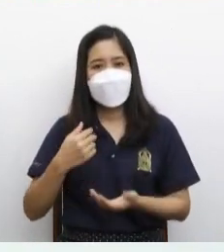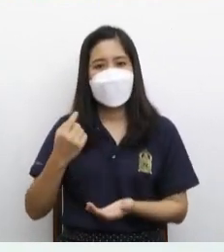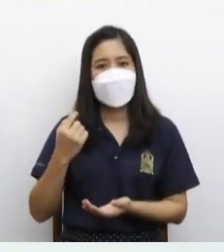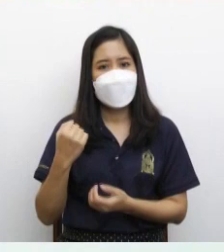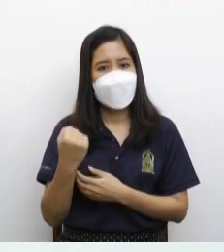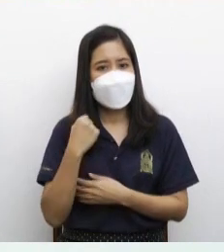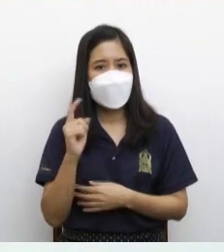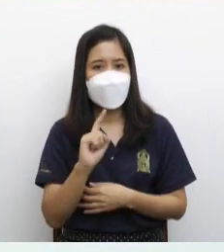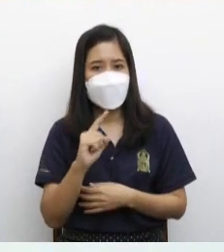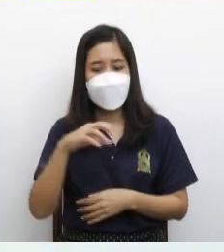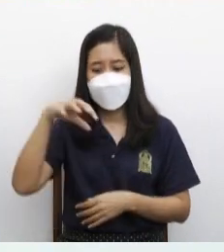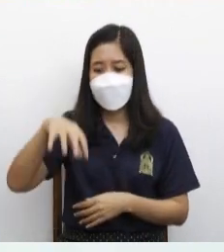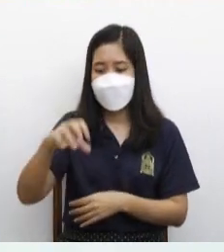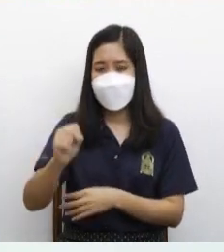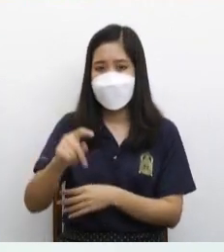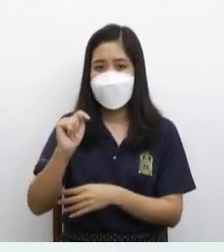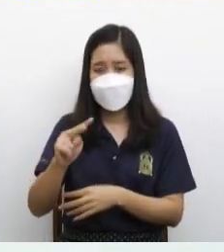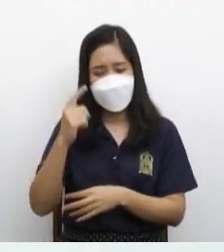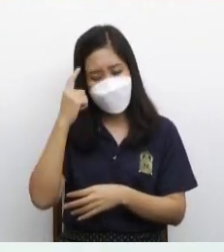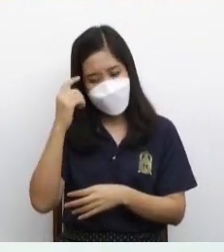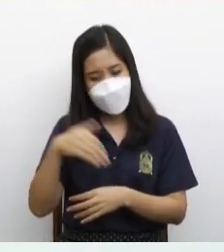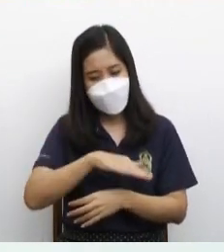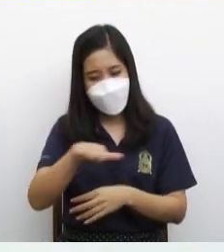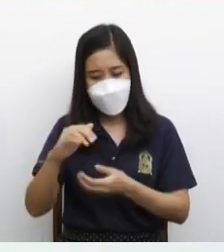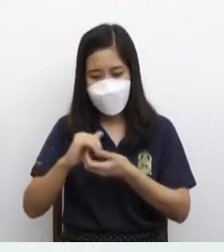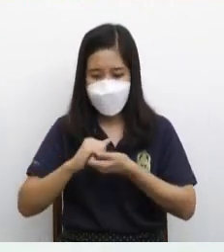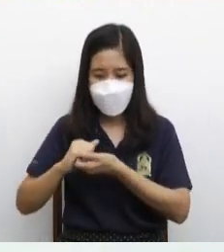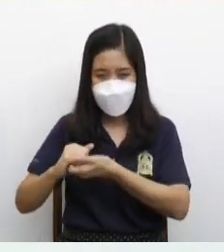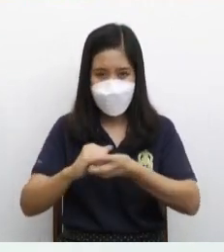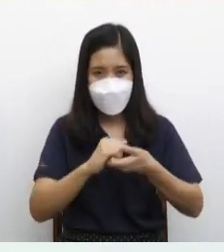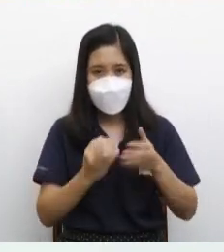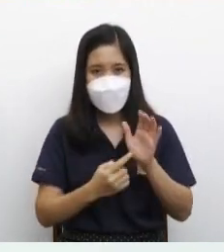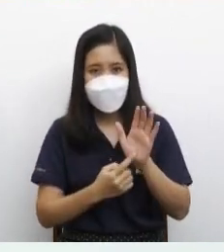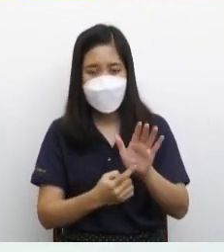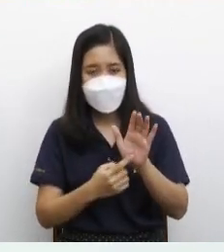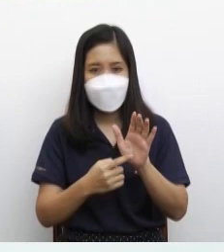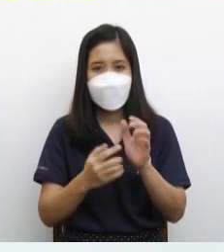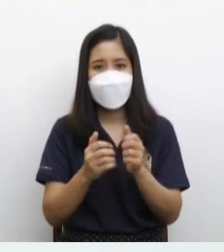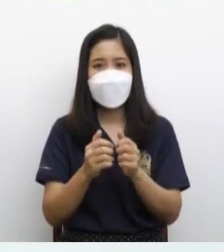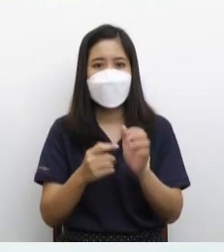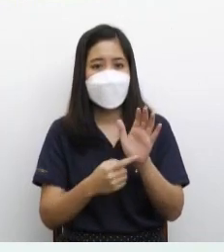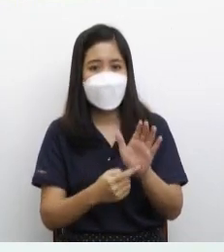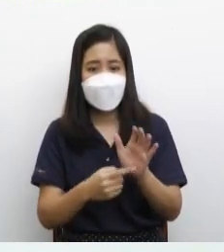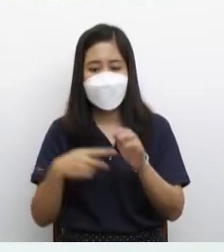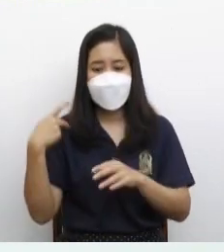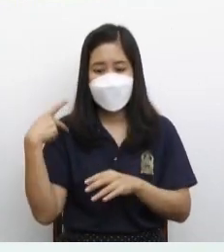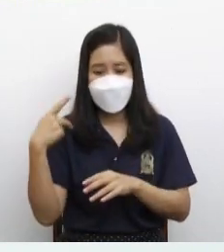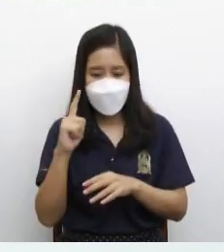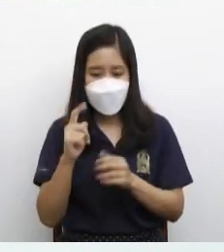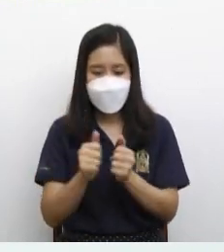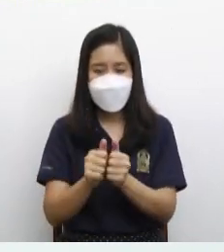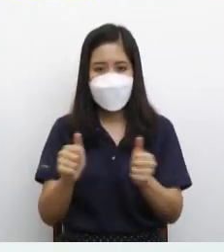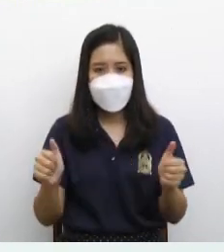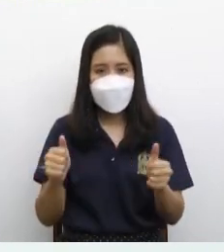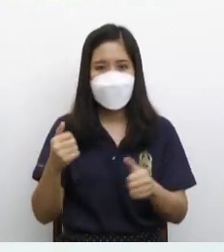สทท.เราถ้าหากเราร่วมมือกันในการที่จะนำเสนอในสิ่งที่เป็นประโยชน์สิ่งที่เป็นคุณลุง